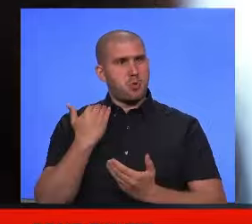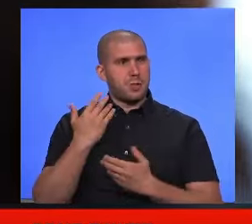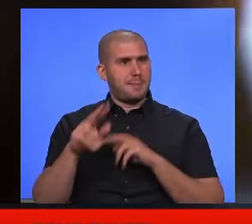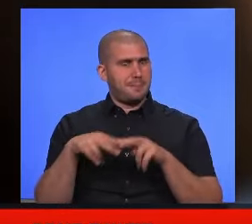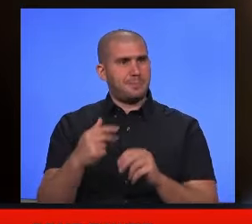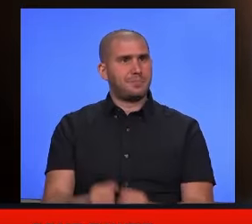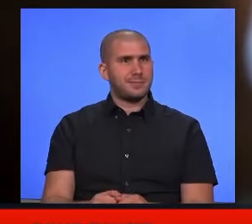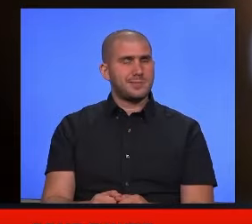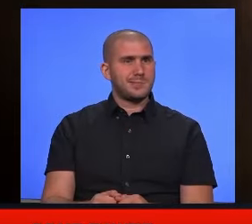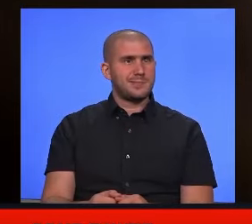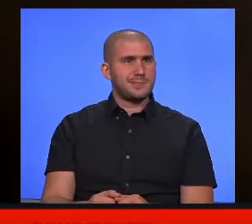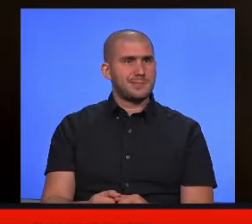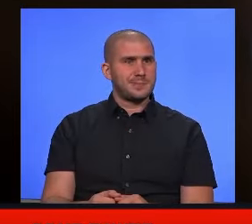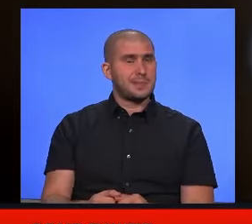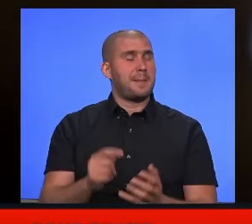מוקדם.